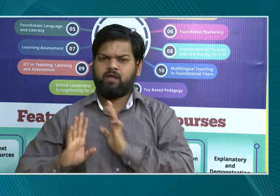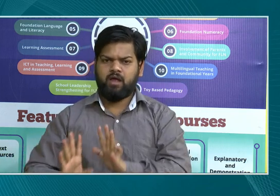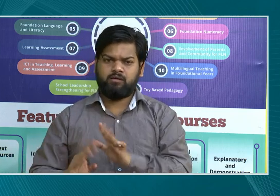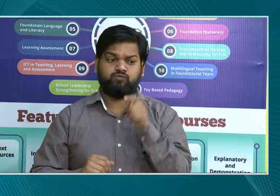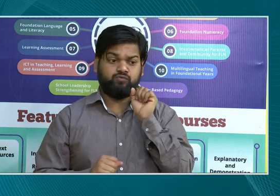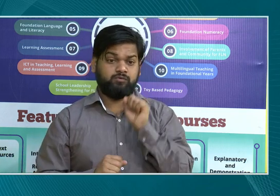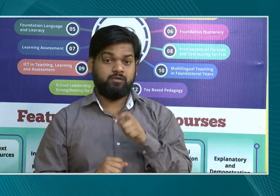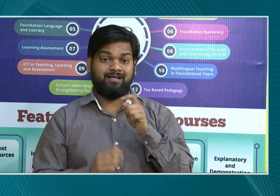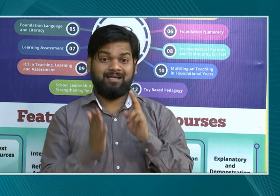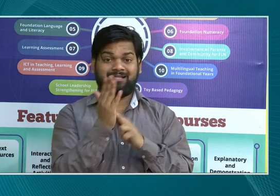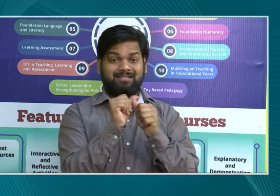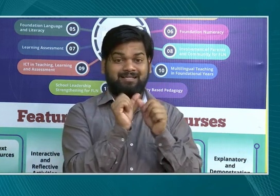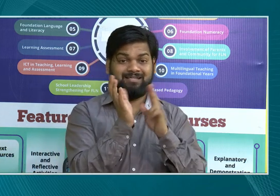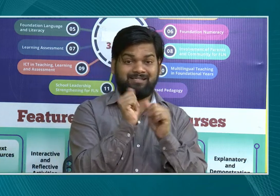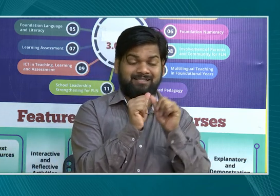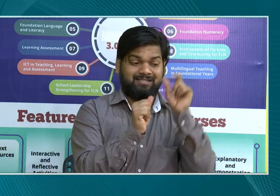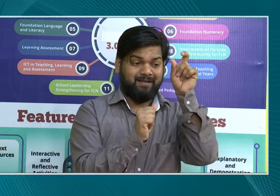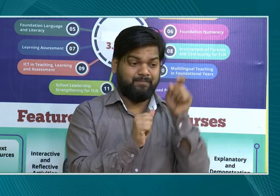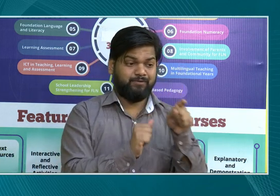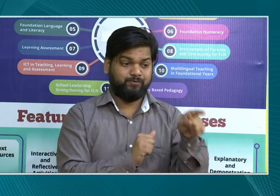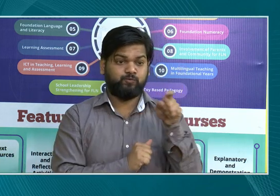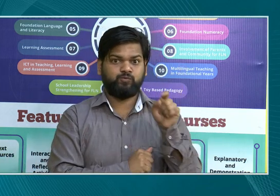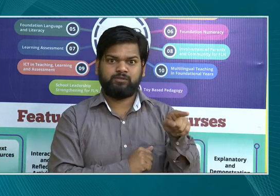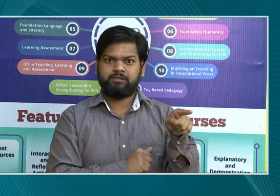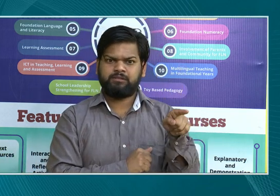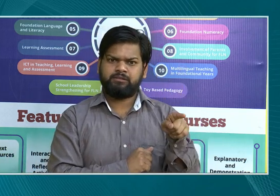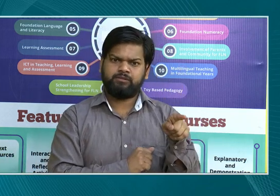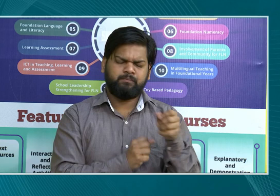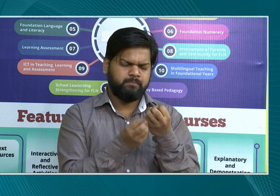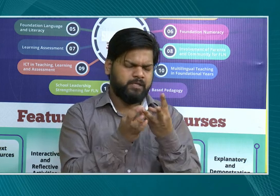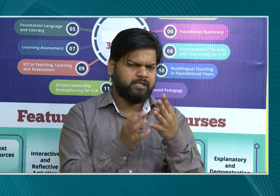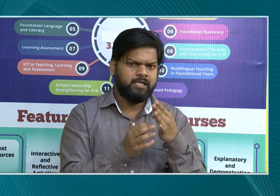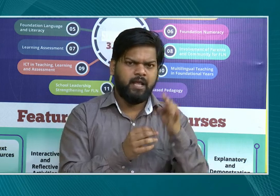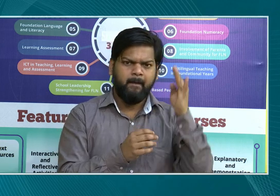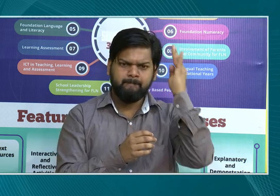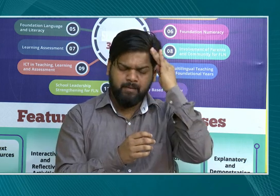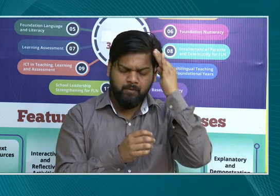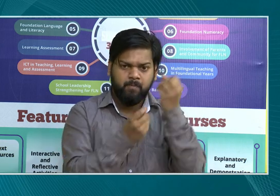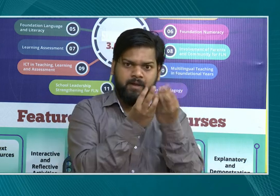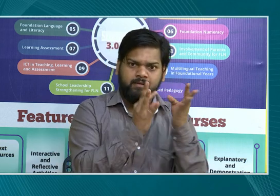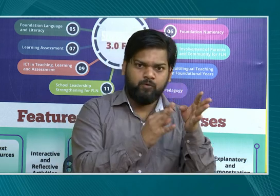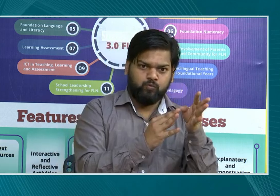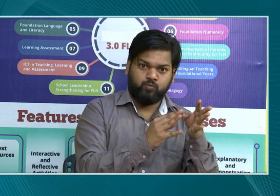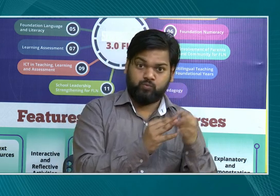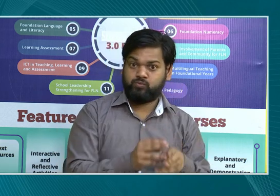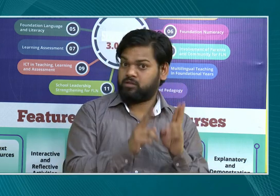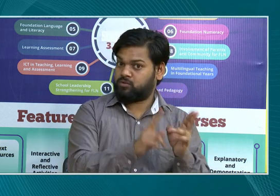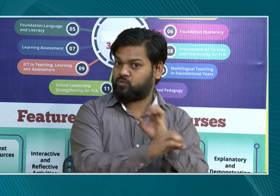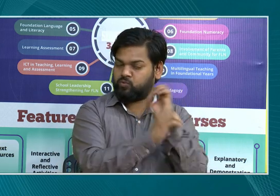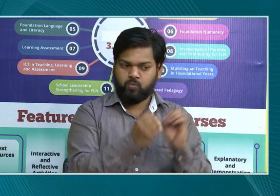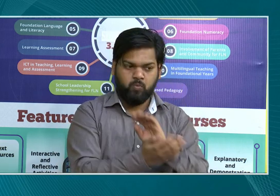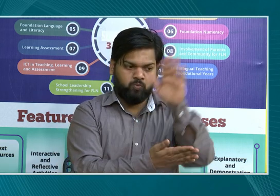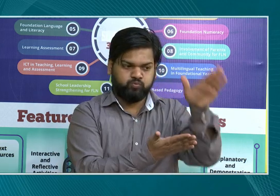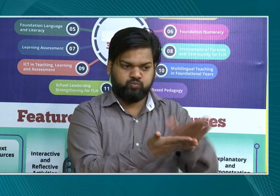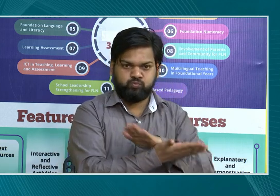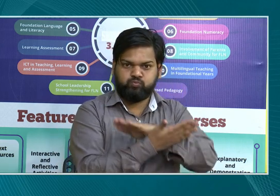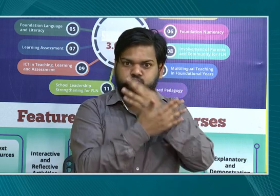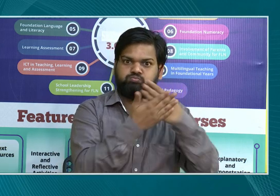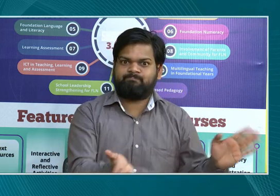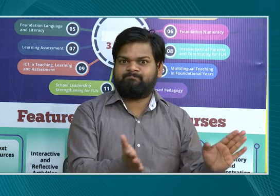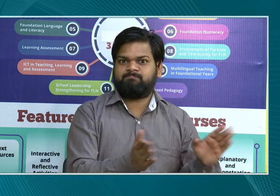की कोई भी जो स्मृति है वह सामने नहीं रहनी चाहिए और मुझे तो इसको मैं तो कर्मचारी हूं सेवक हूं अंग्रेजी